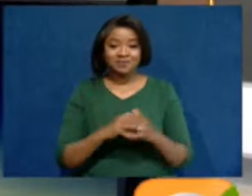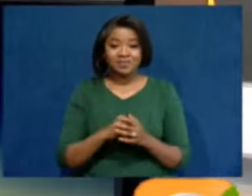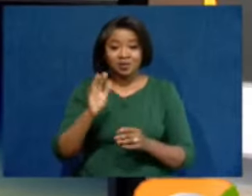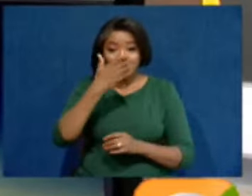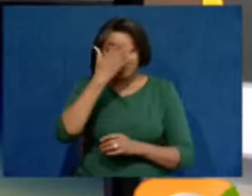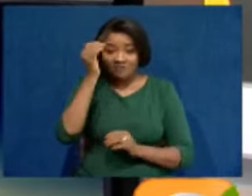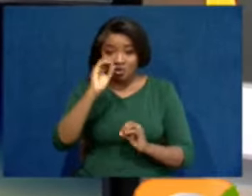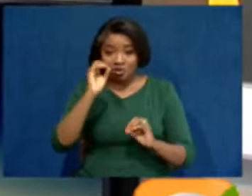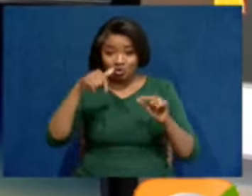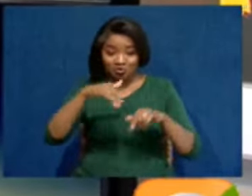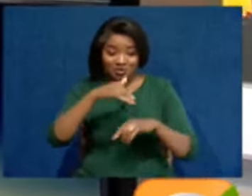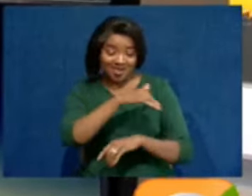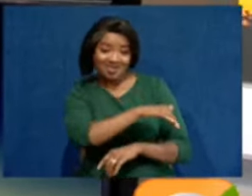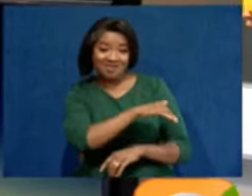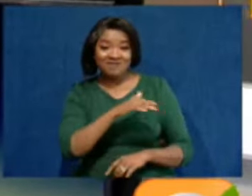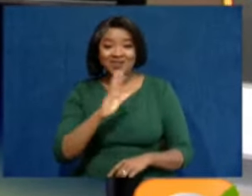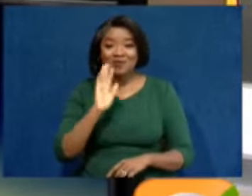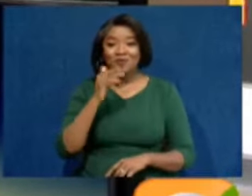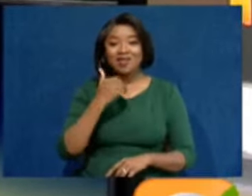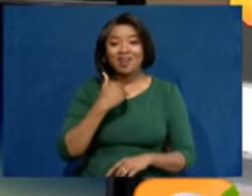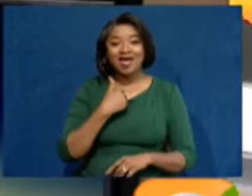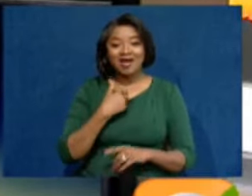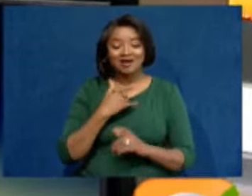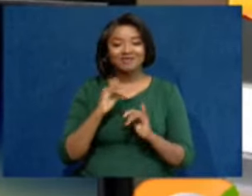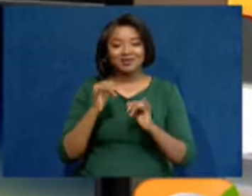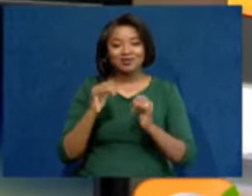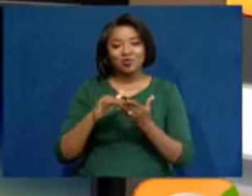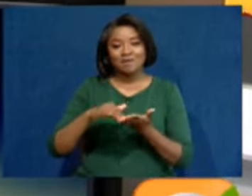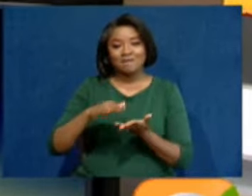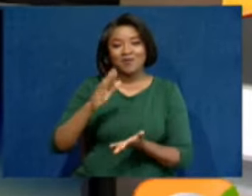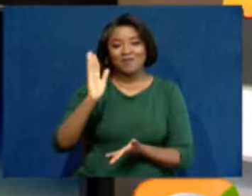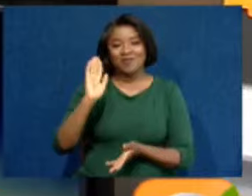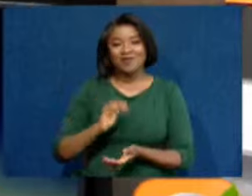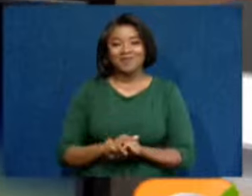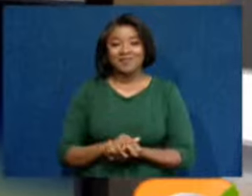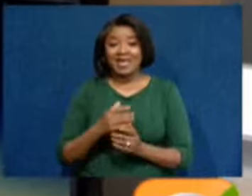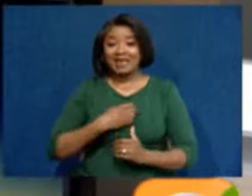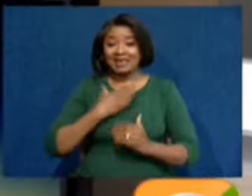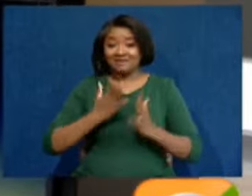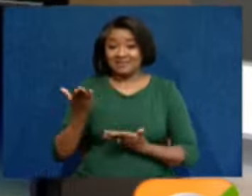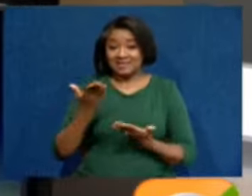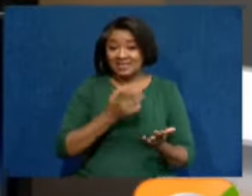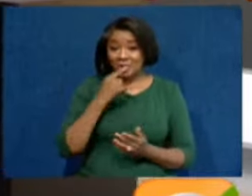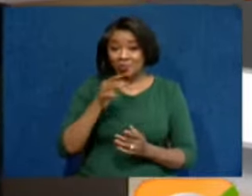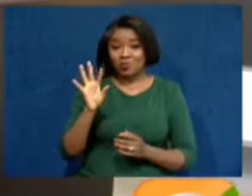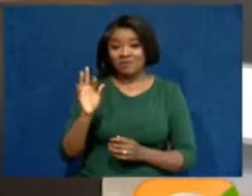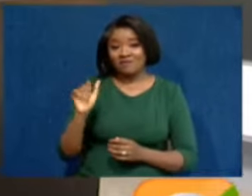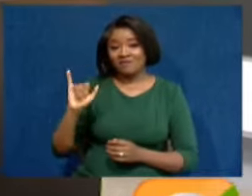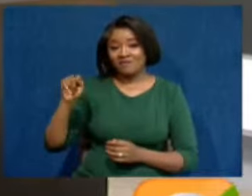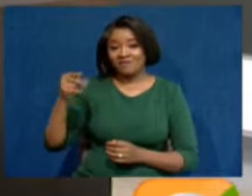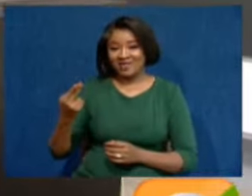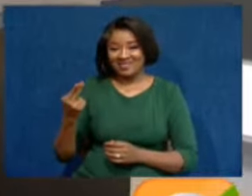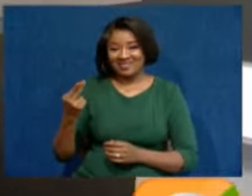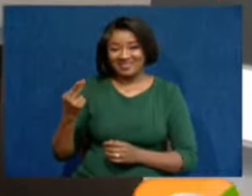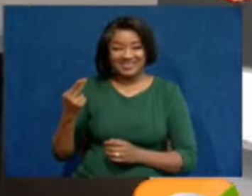katika kipindi cha JKL, taarifa zetu mwingine atakuwa Faith Kipegon. Usikose kutazama kipindi hicho.